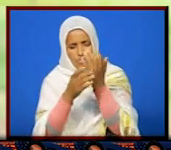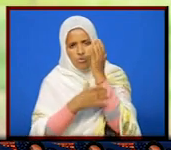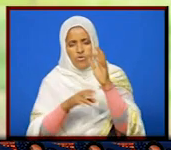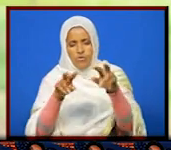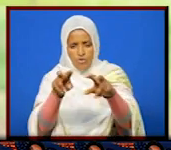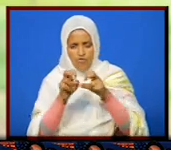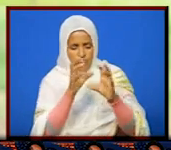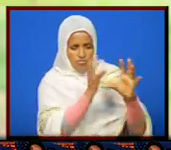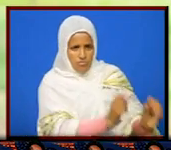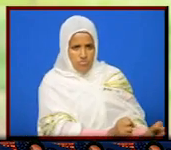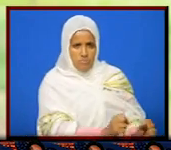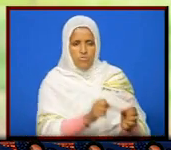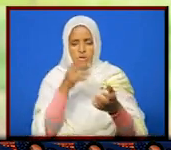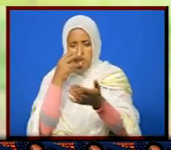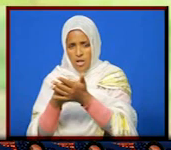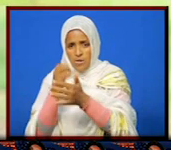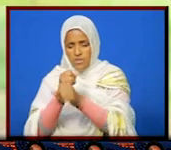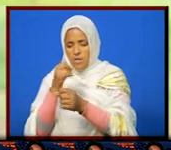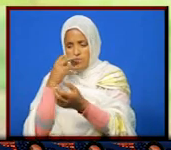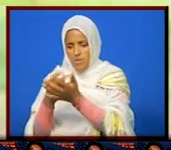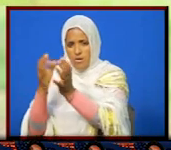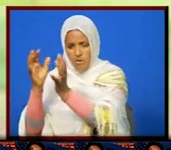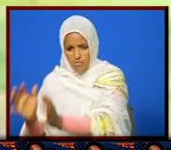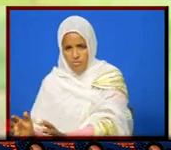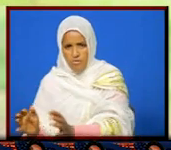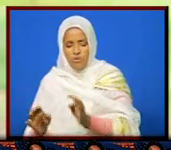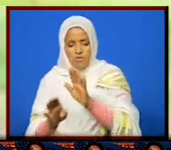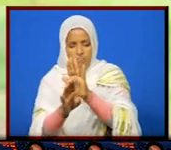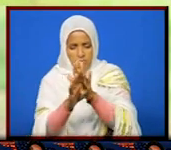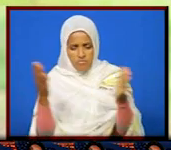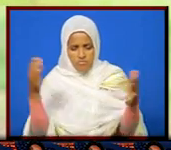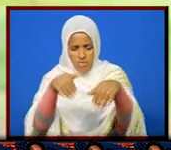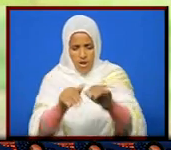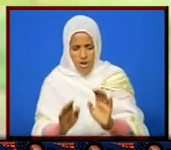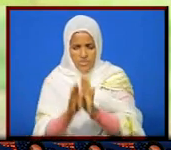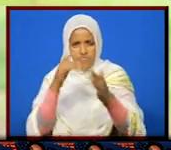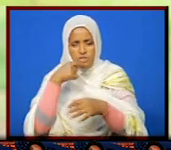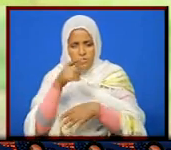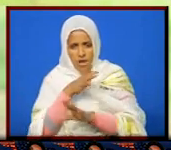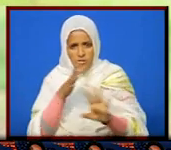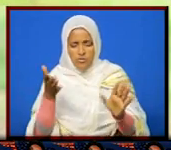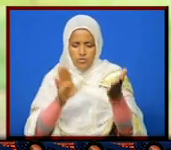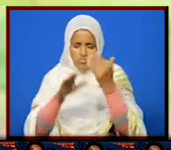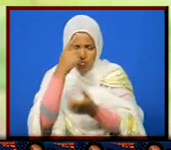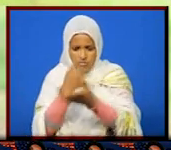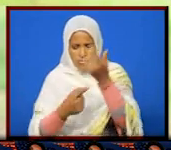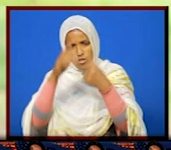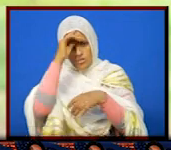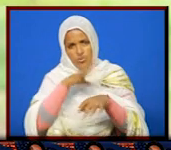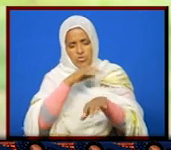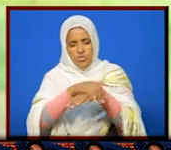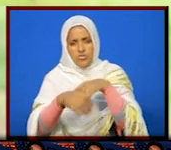ተፈልፍለው ክፉም ክፉንነቱን ይዞ ደጉም ደግነቱን ይዞ መቃብር ክፈቱልኝ መግነዝ ፍቱልኝ ሳይል በዚህ ዓለም ስንሞት ብቻ